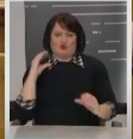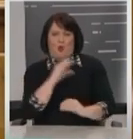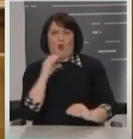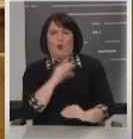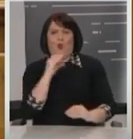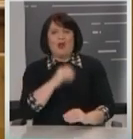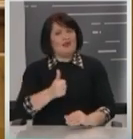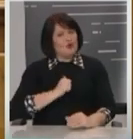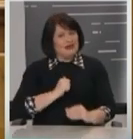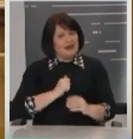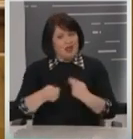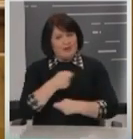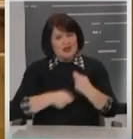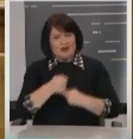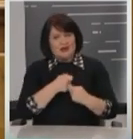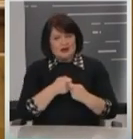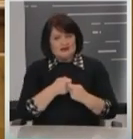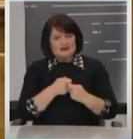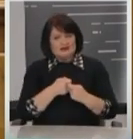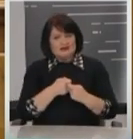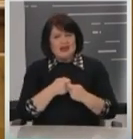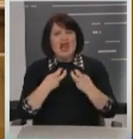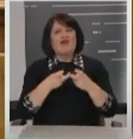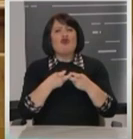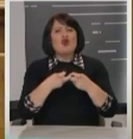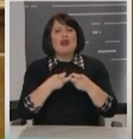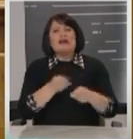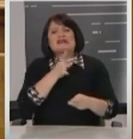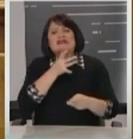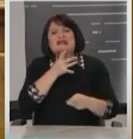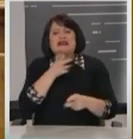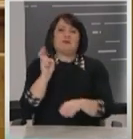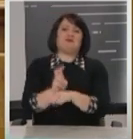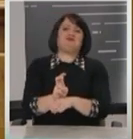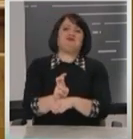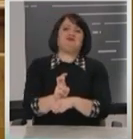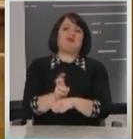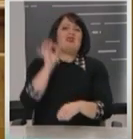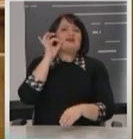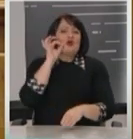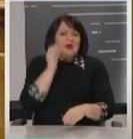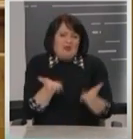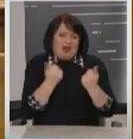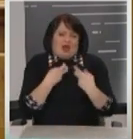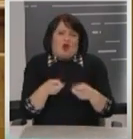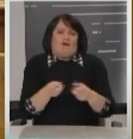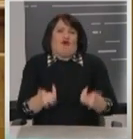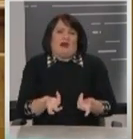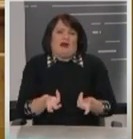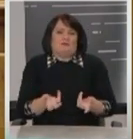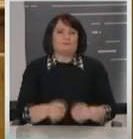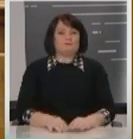παρότι ιδιωτική επιχείρηση, και είχε σάπια λεωφορεία να κάθονται και να μην εξυπηρετούν τους πολίτες Θεσσαλονίκης. Δεν ξέρετε